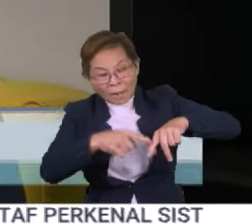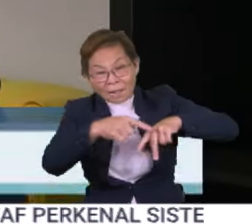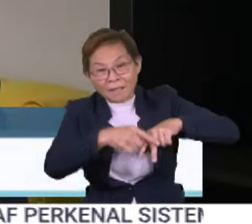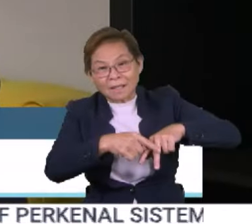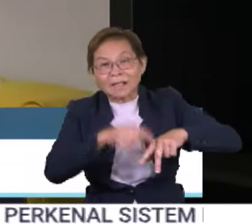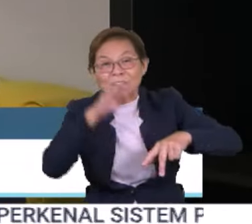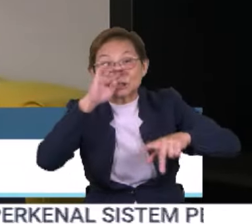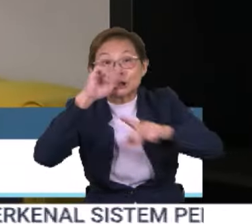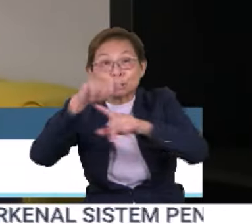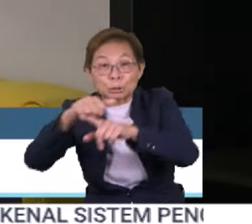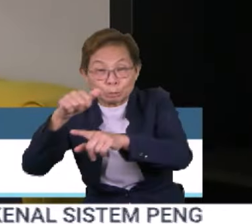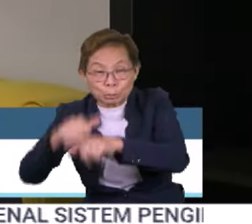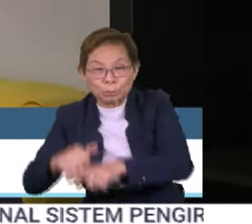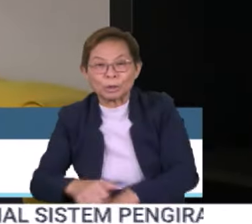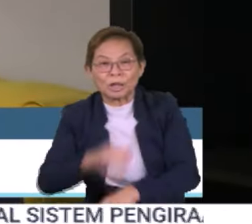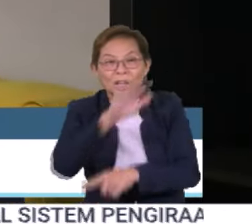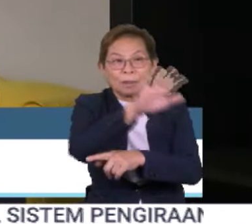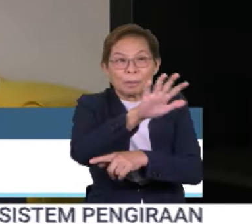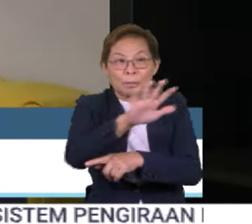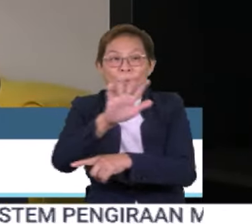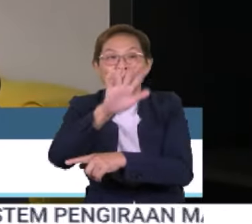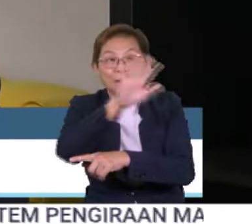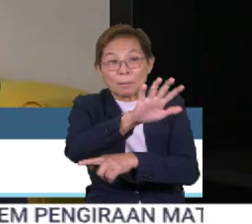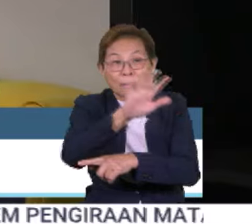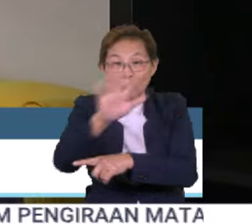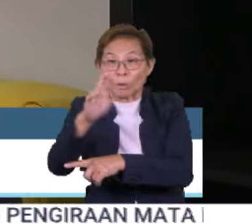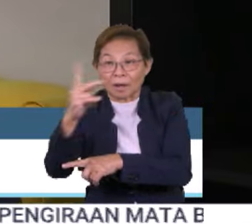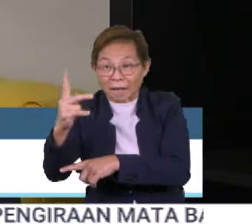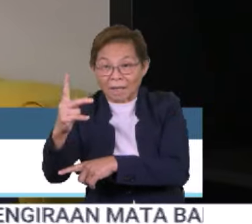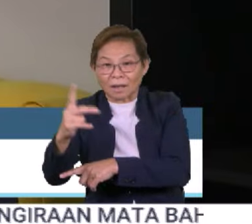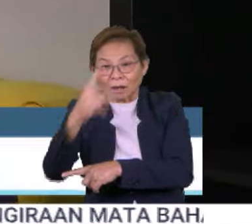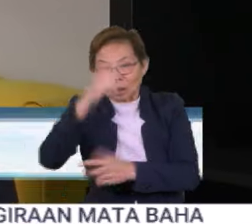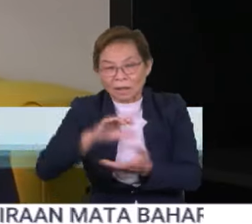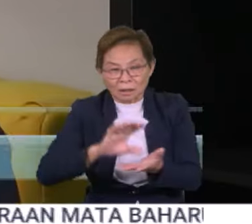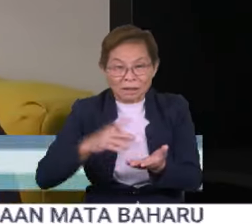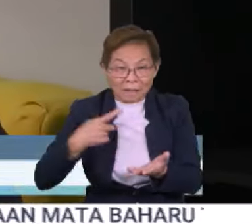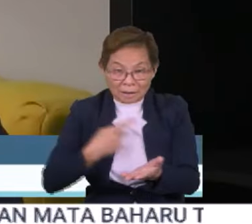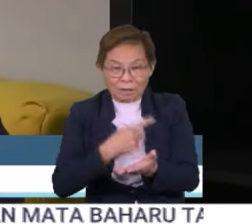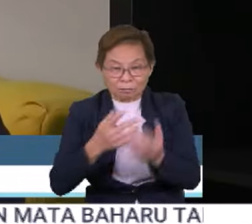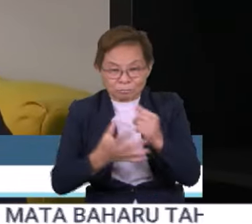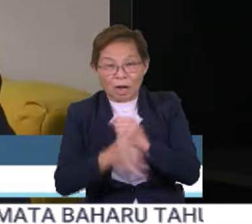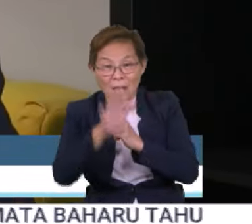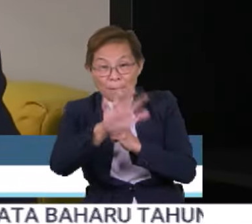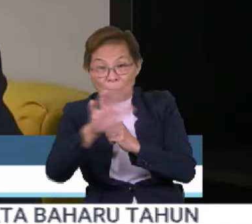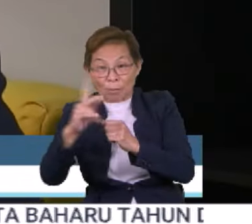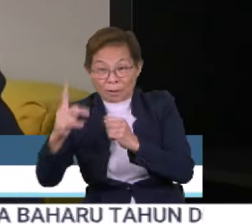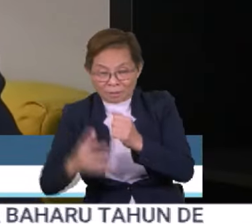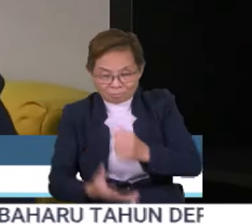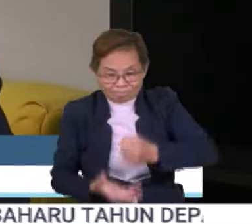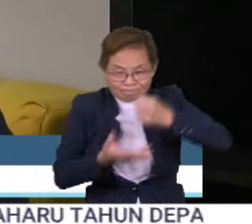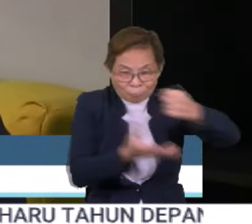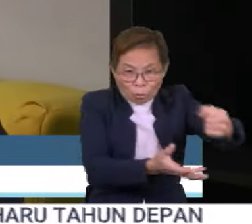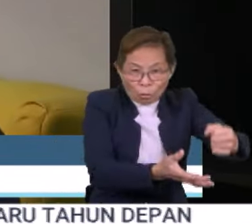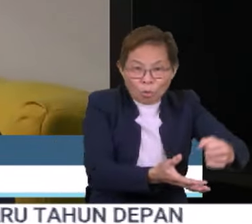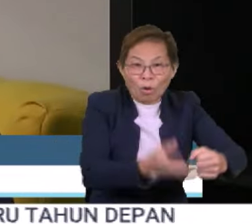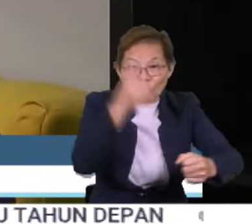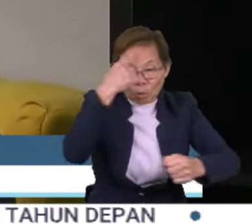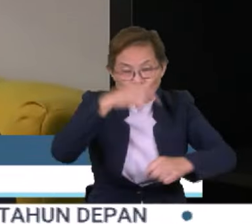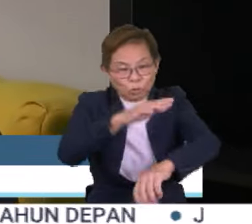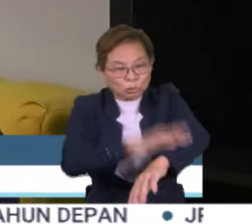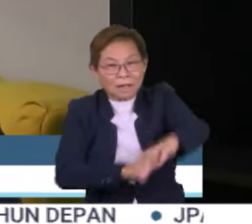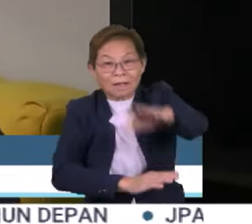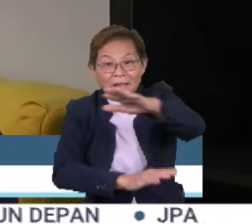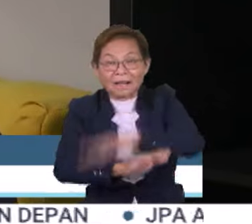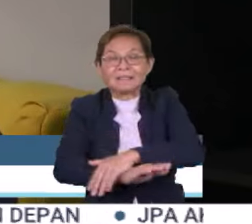RM55,000 yang kita salurkan untuk tujuan tangan 3D